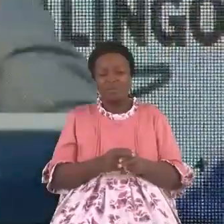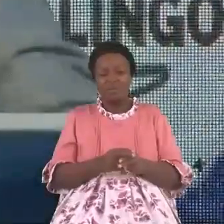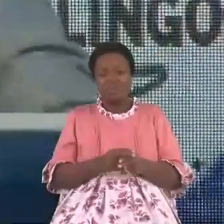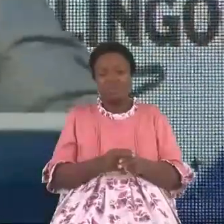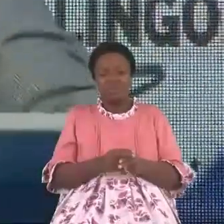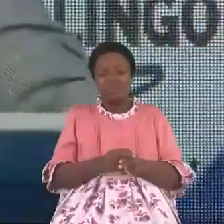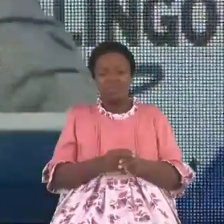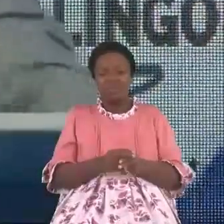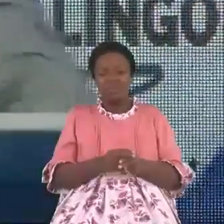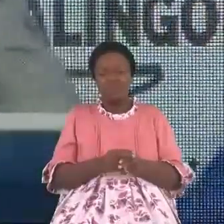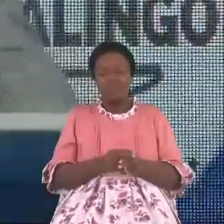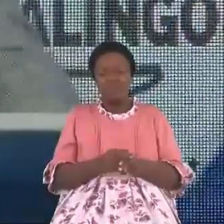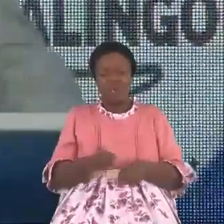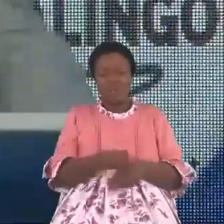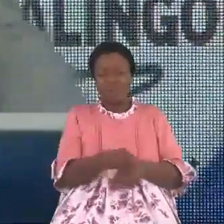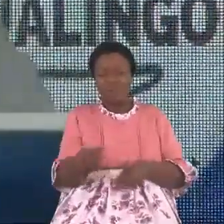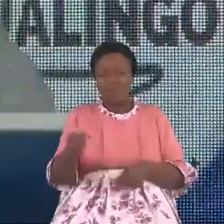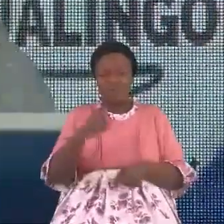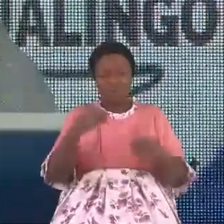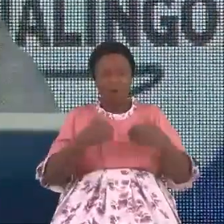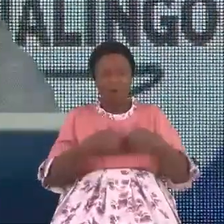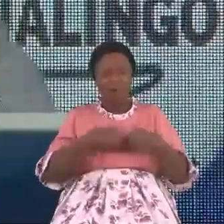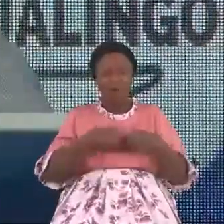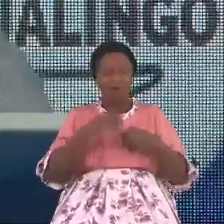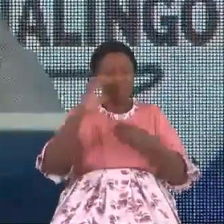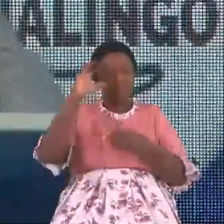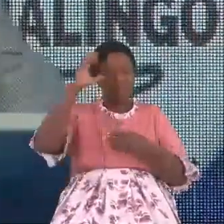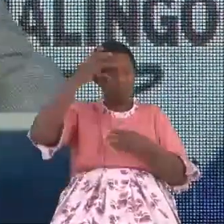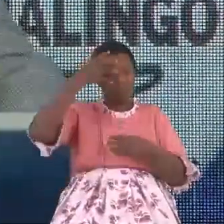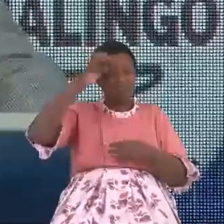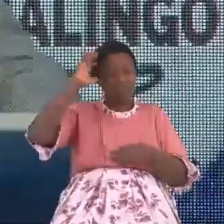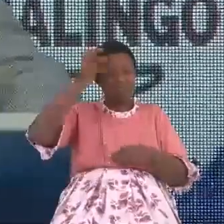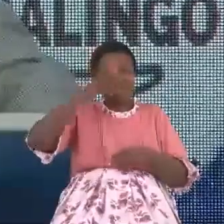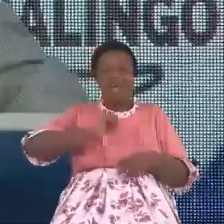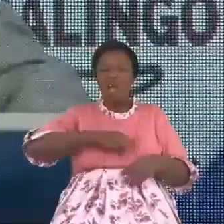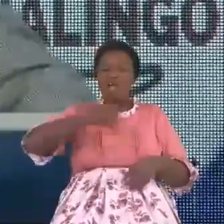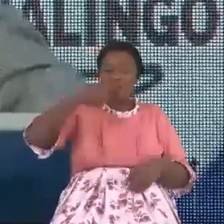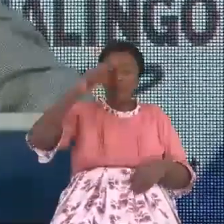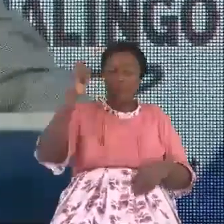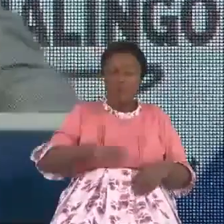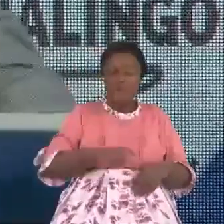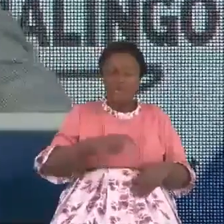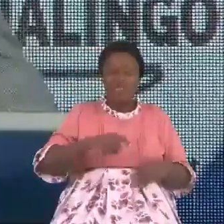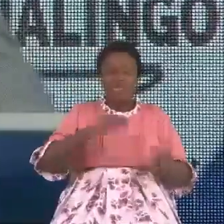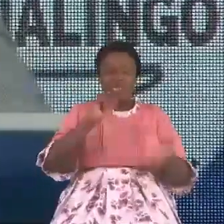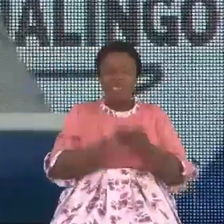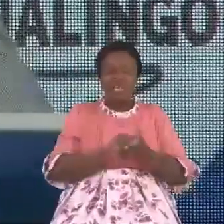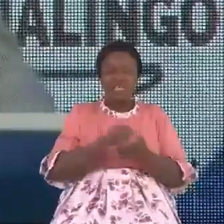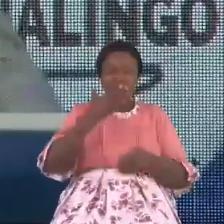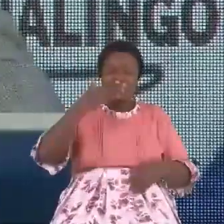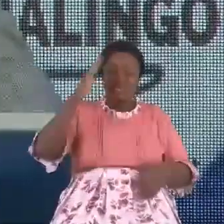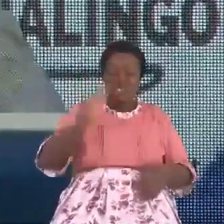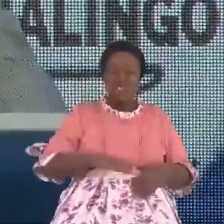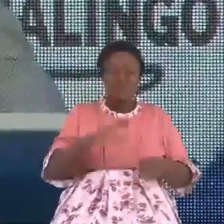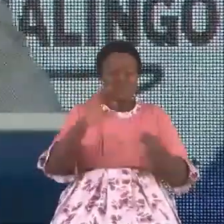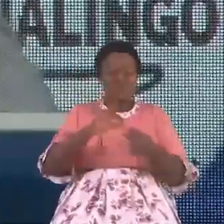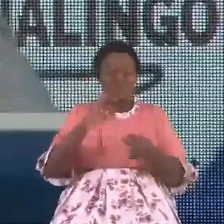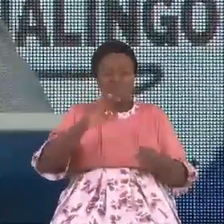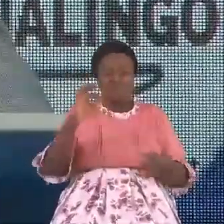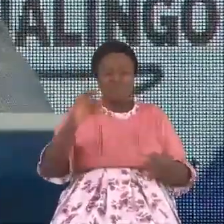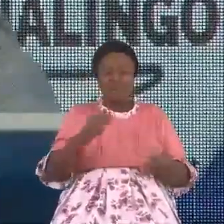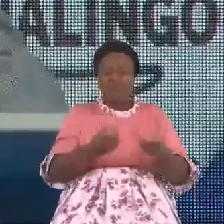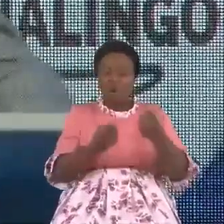Ndị niile nwere isi mgbaka, ana m enye iwu ka ajọ mmụọ ahụ si n'ime unu gbafuo